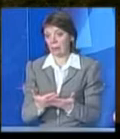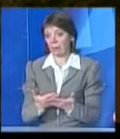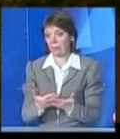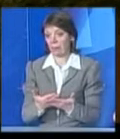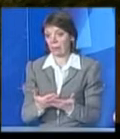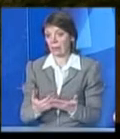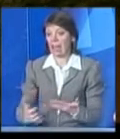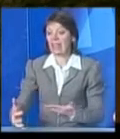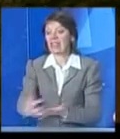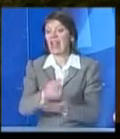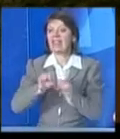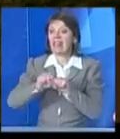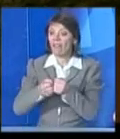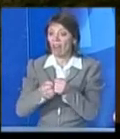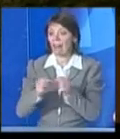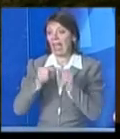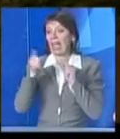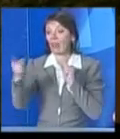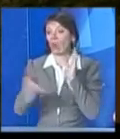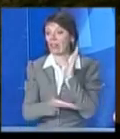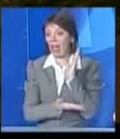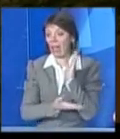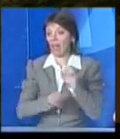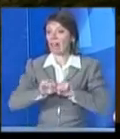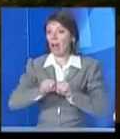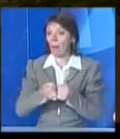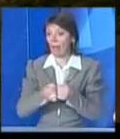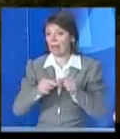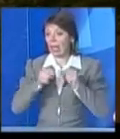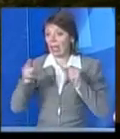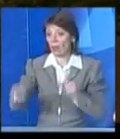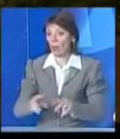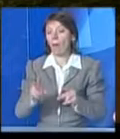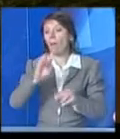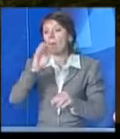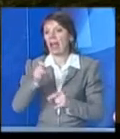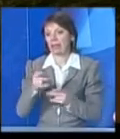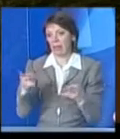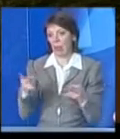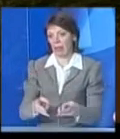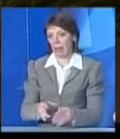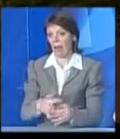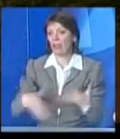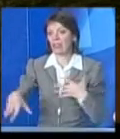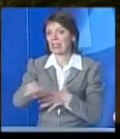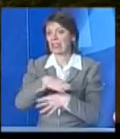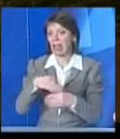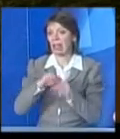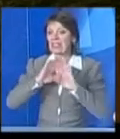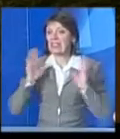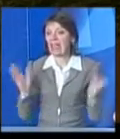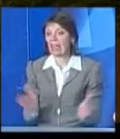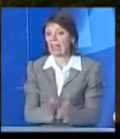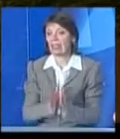зривати гілочку з дерева, ламати гілочку без потреби, і все оце цілісне, воно